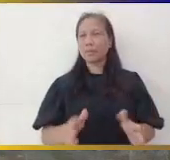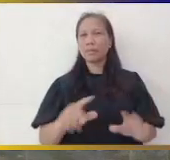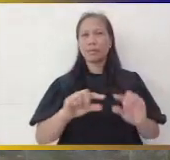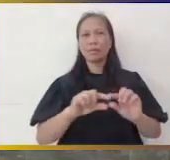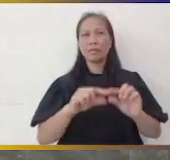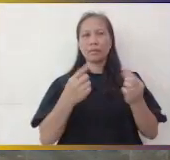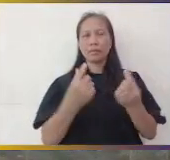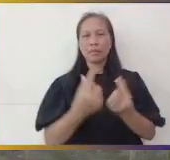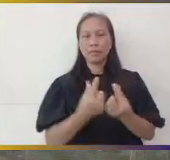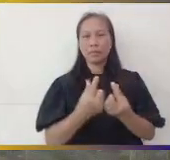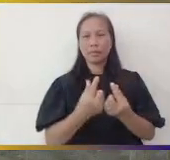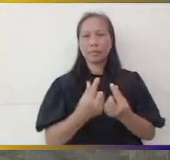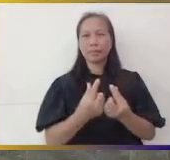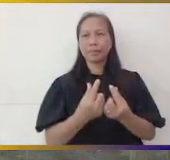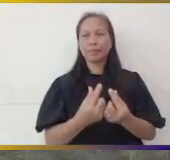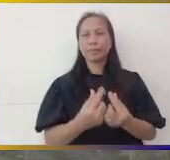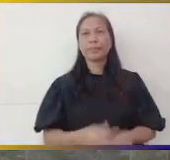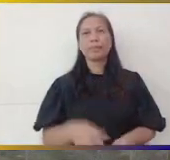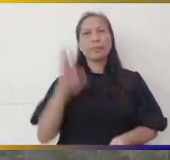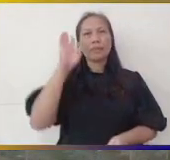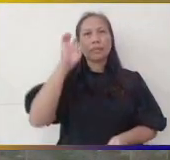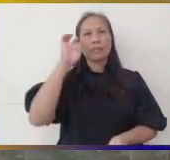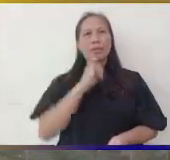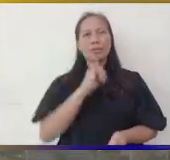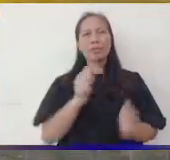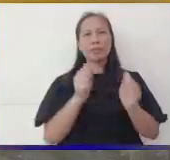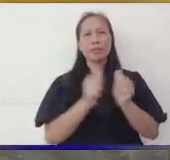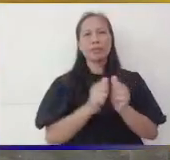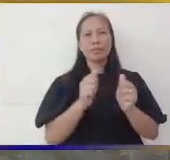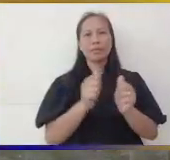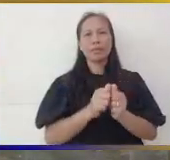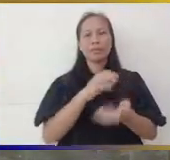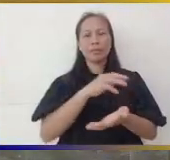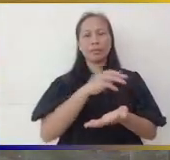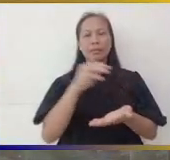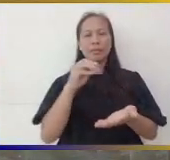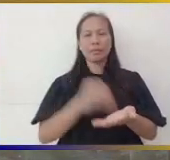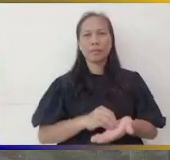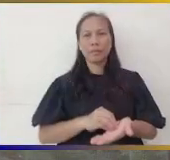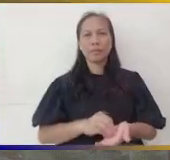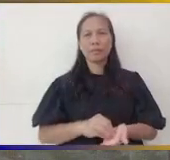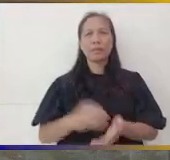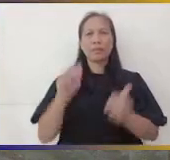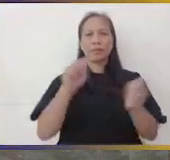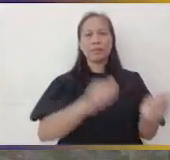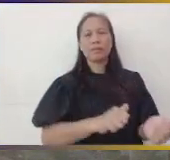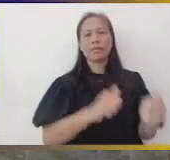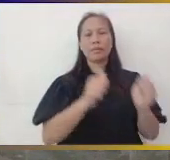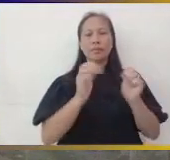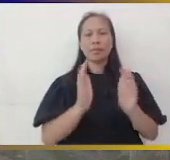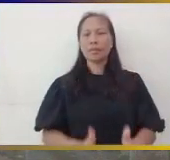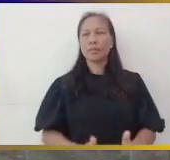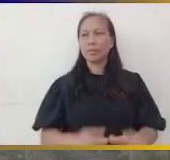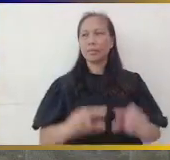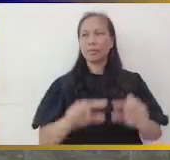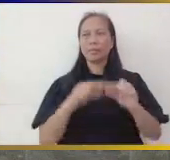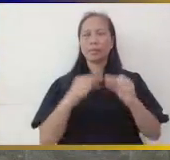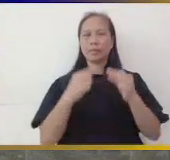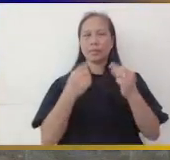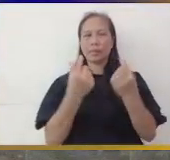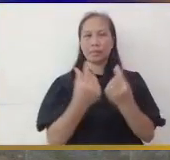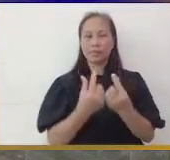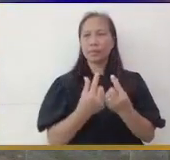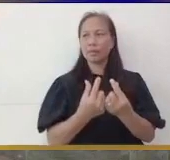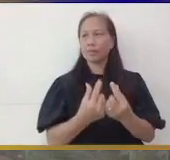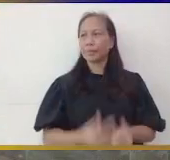po siya po ay kasama sa Medieval Baptist groups itong si Arnold of brecia okay now